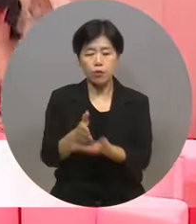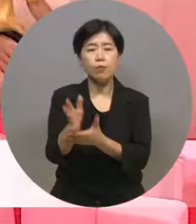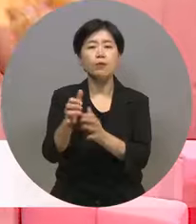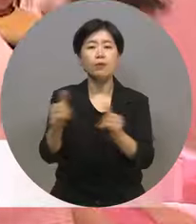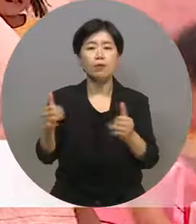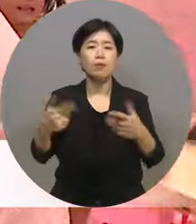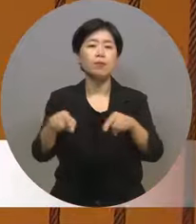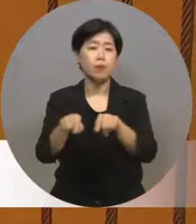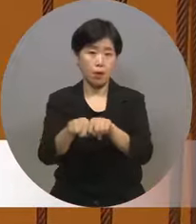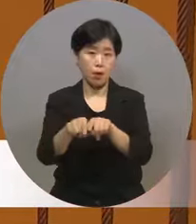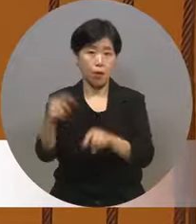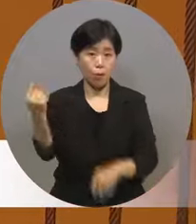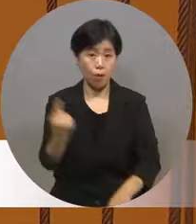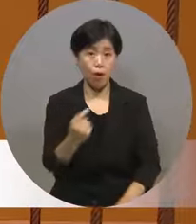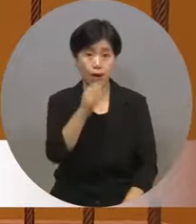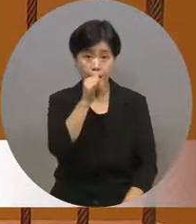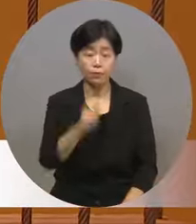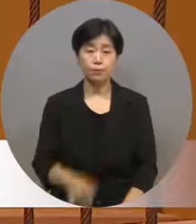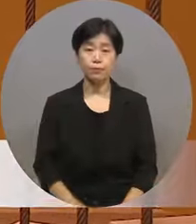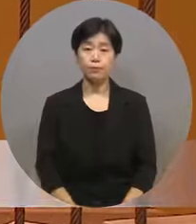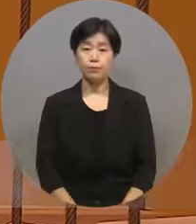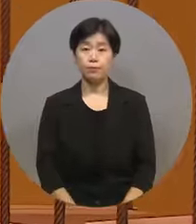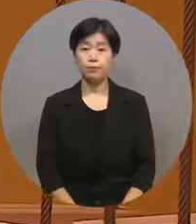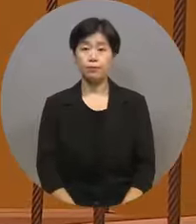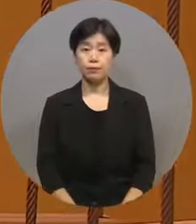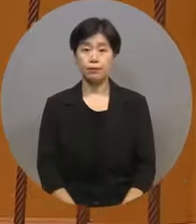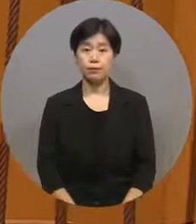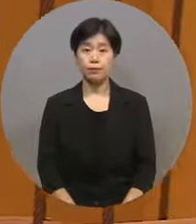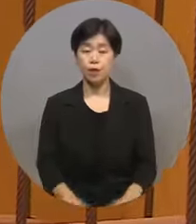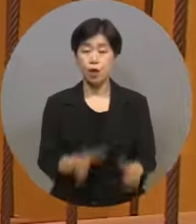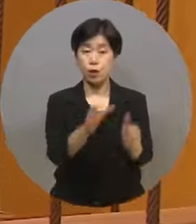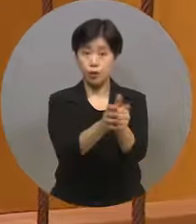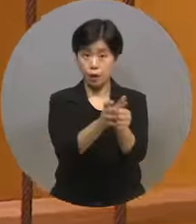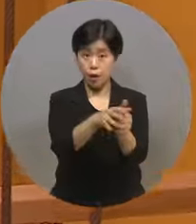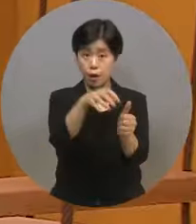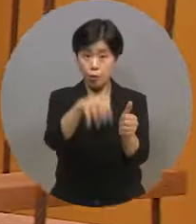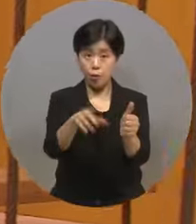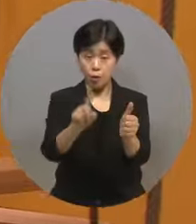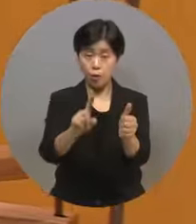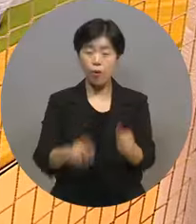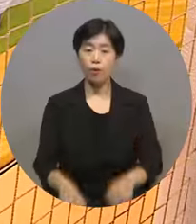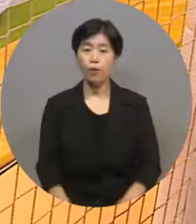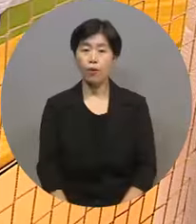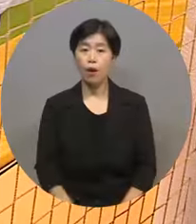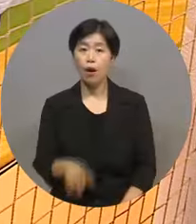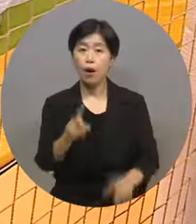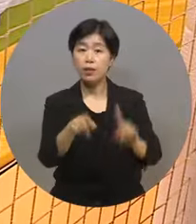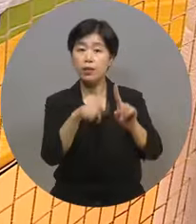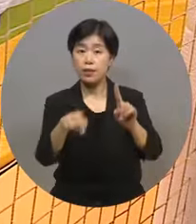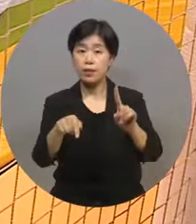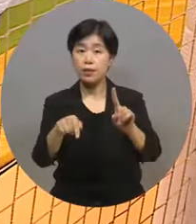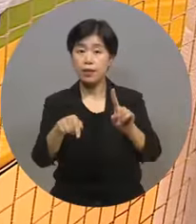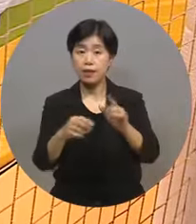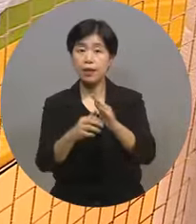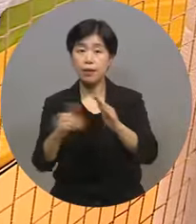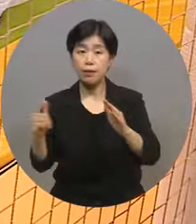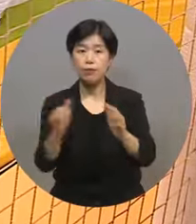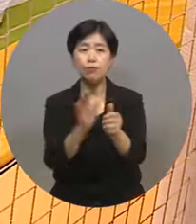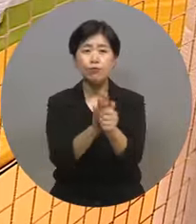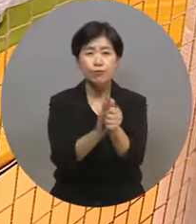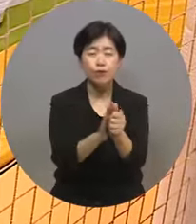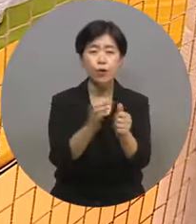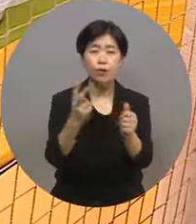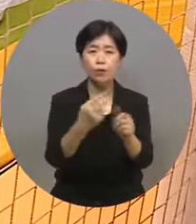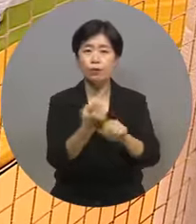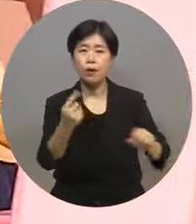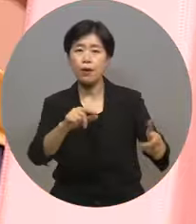함께 높인 것이 큰 특징입니다 위탁운영을 맡은 굿위 어스는 1인가구 지원센터 아이꿈누리터 등